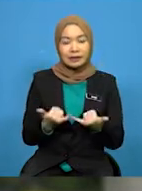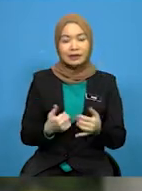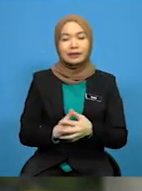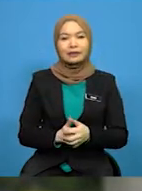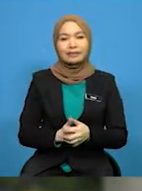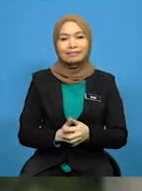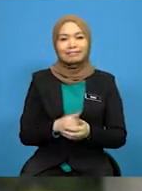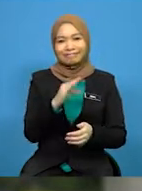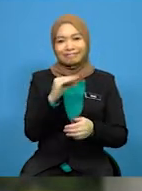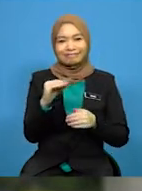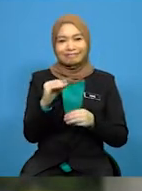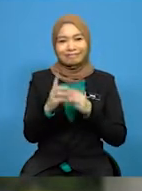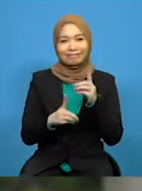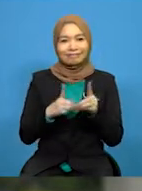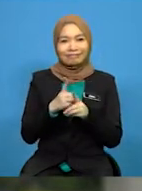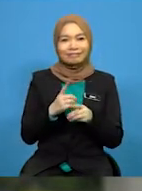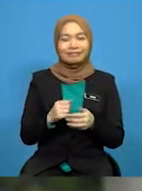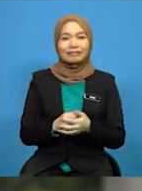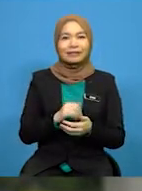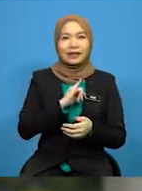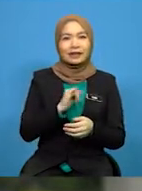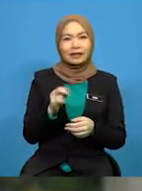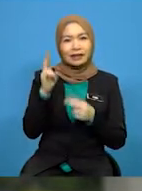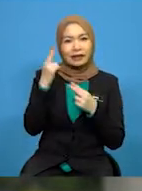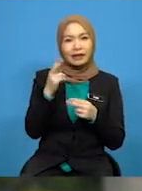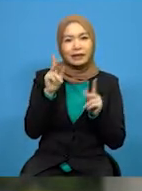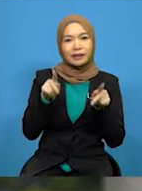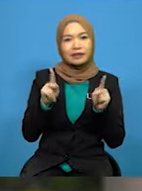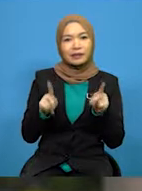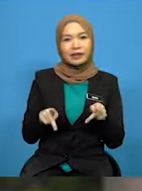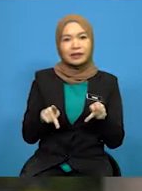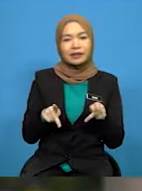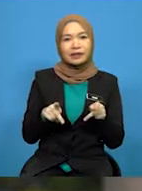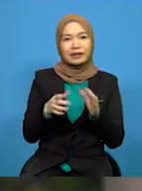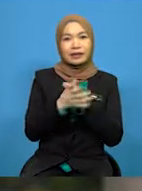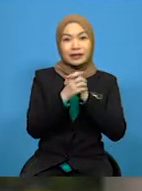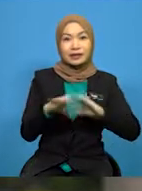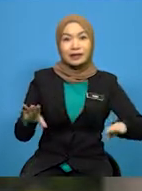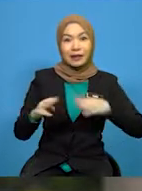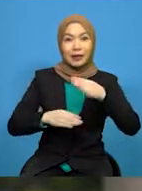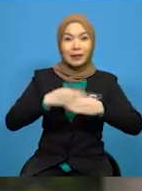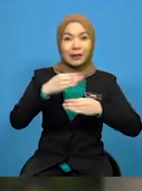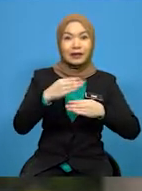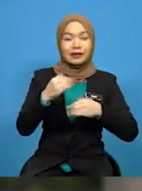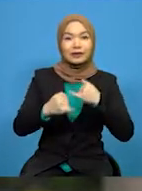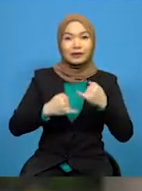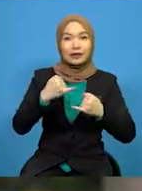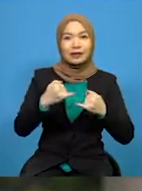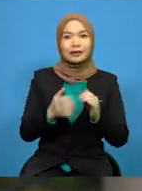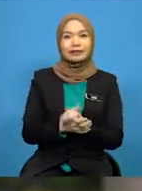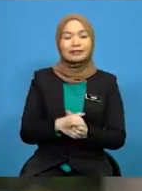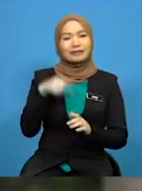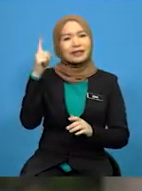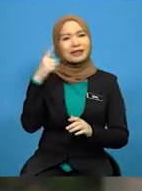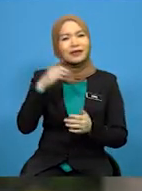belajar dengan tekun dan selamat maju jaya kepada pelajar semua. Okey, jadi saya biasa di kelas saya cakap sentiasa